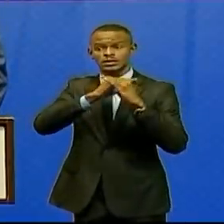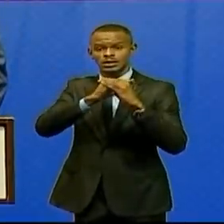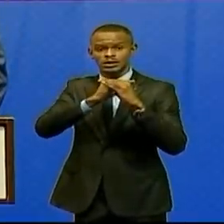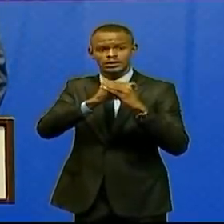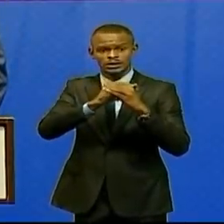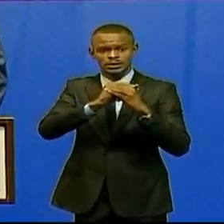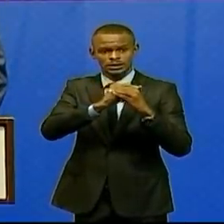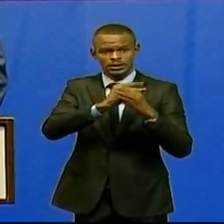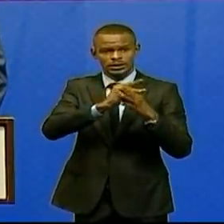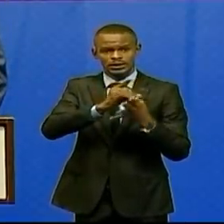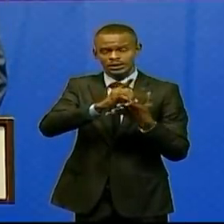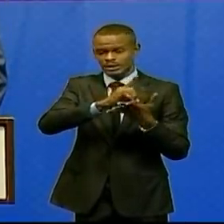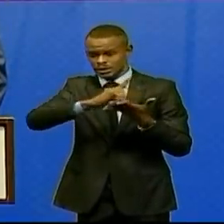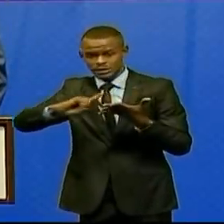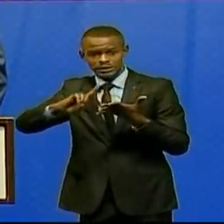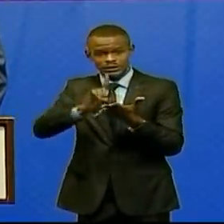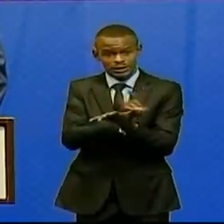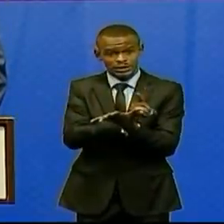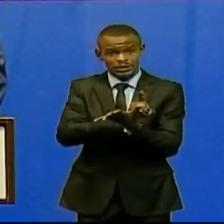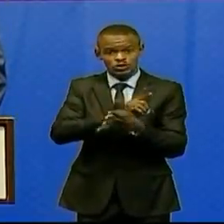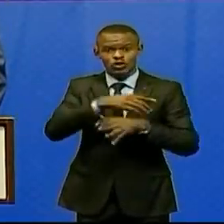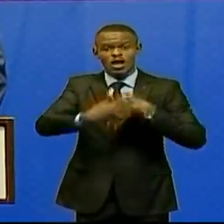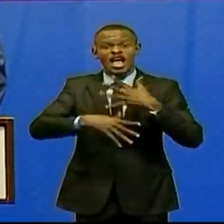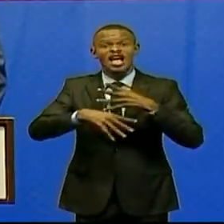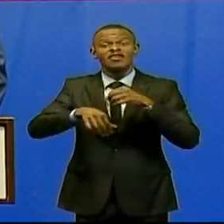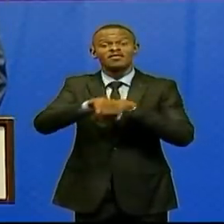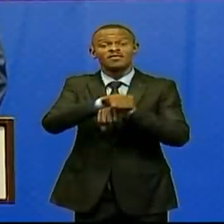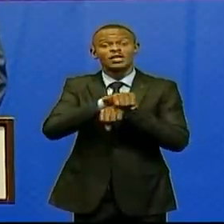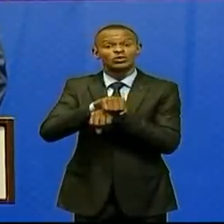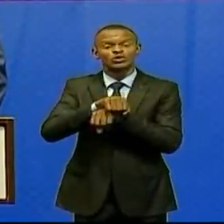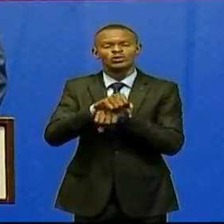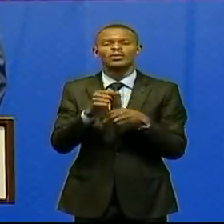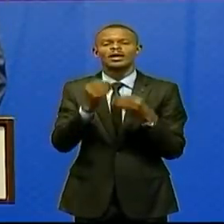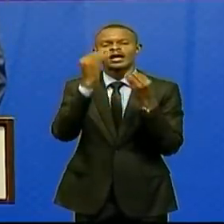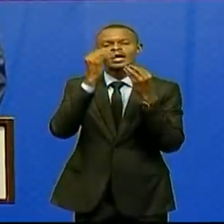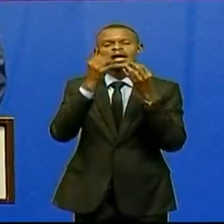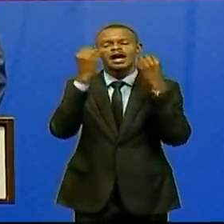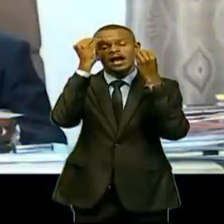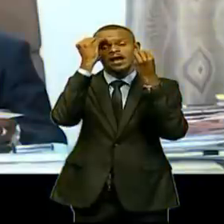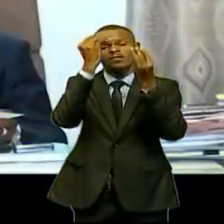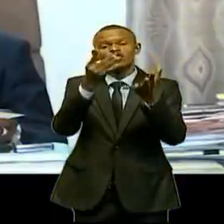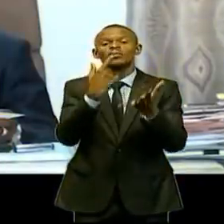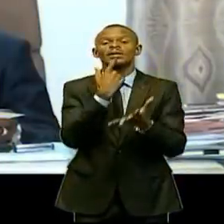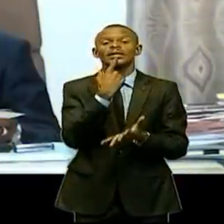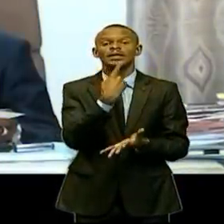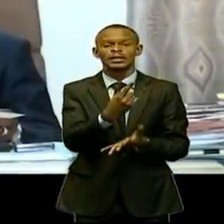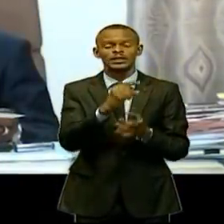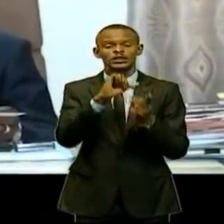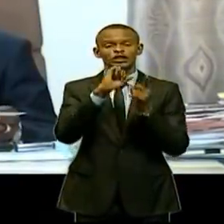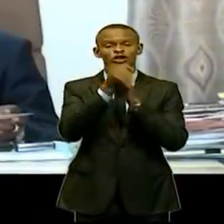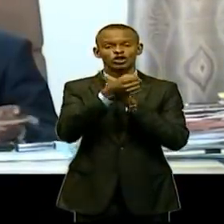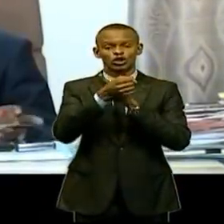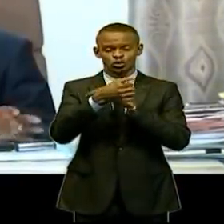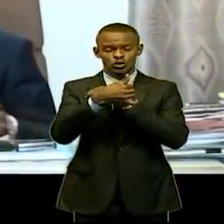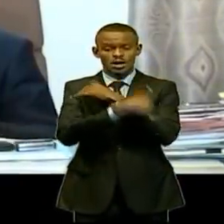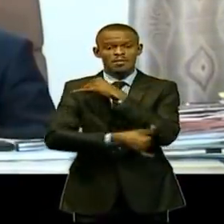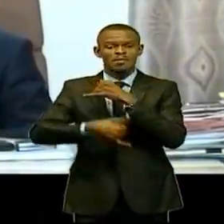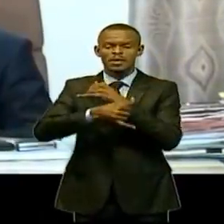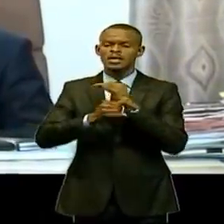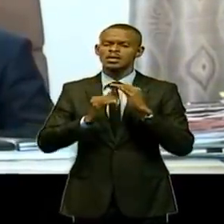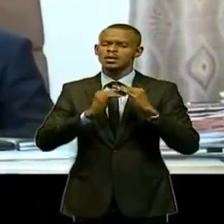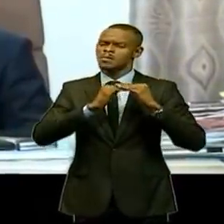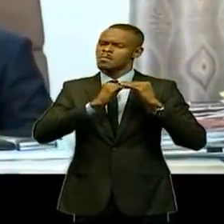coutumières, reste généralement calme sur toute l'étendue du pays en dépit des cas d'insécurité enregistrés à